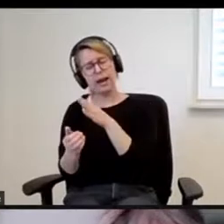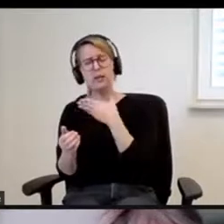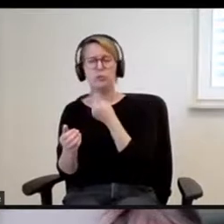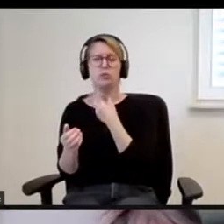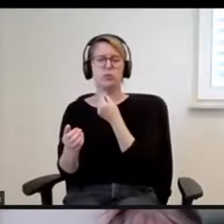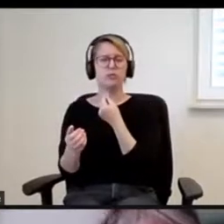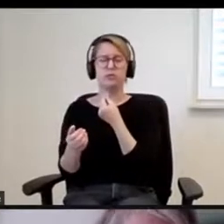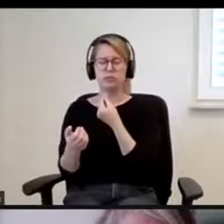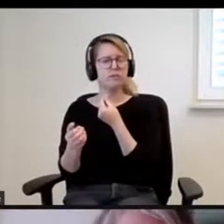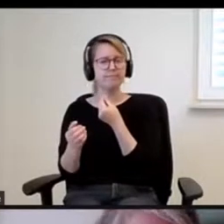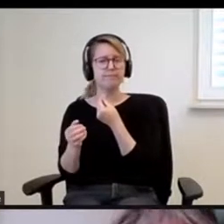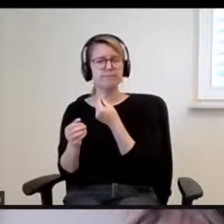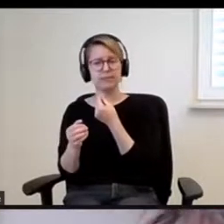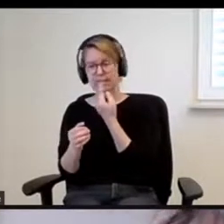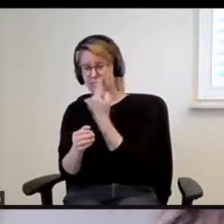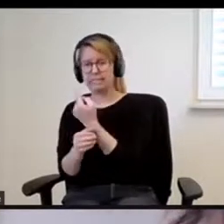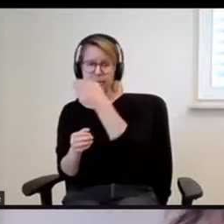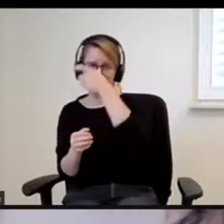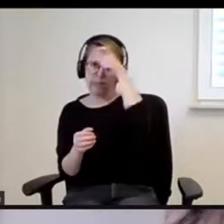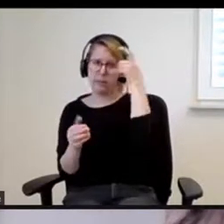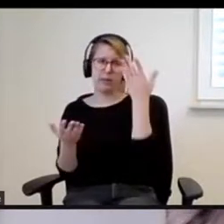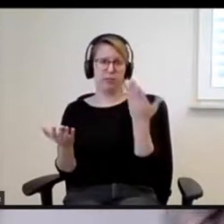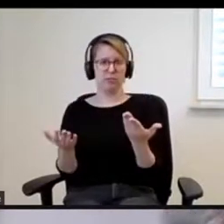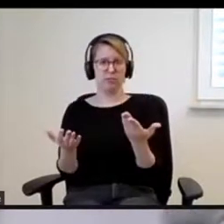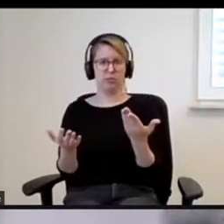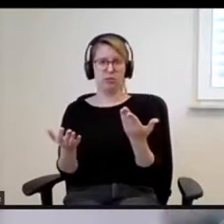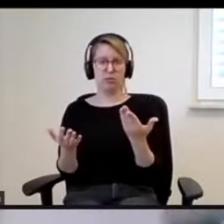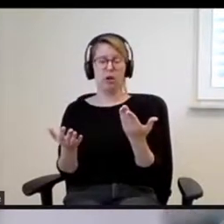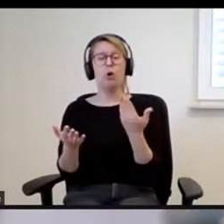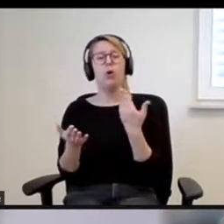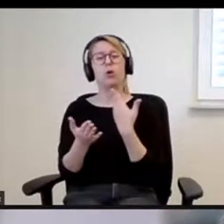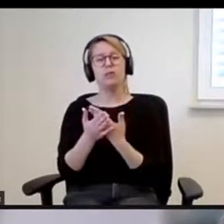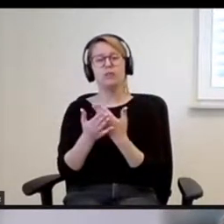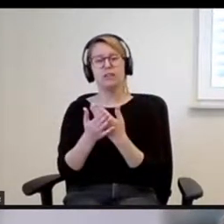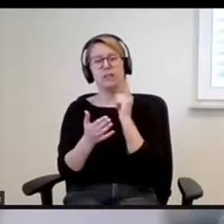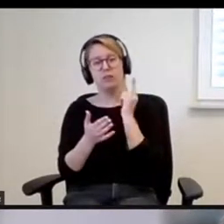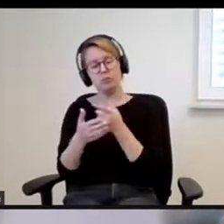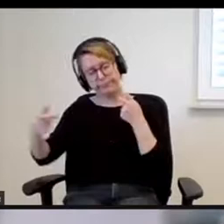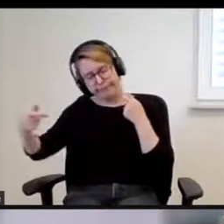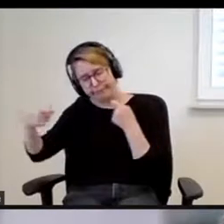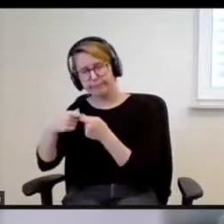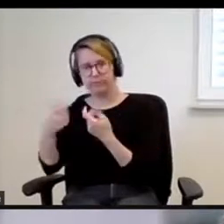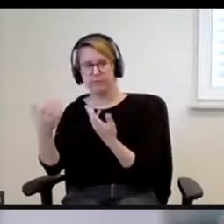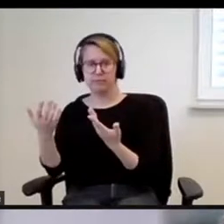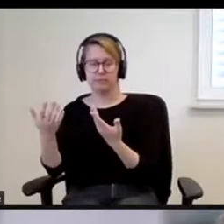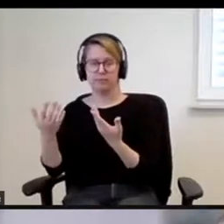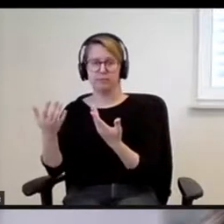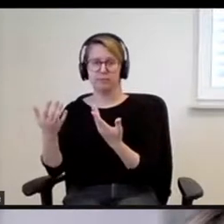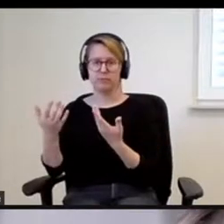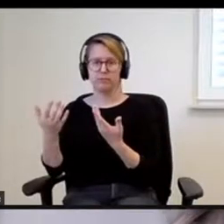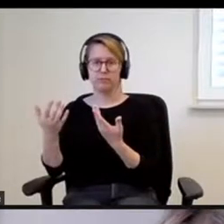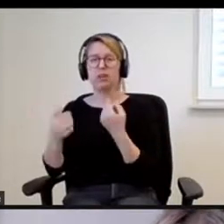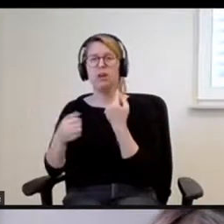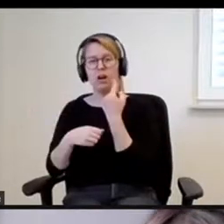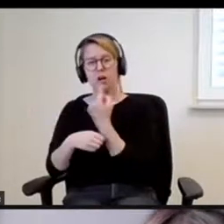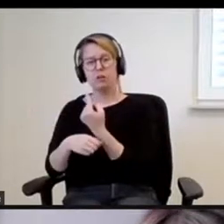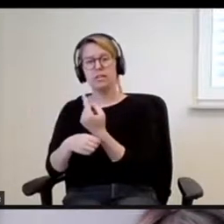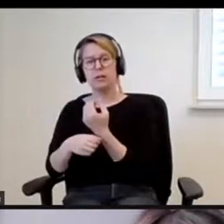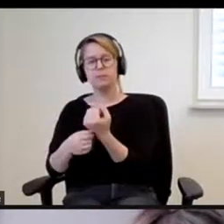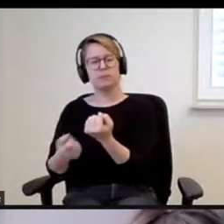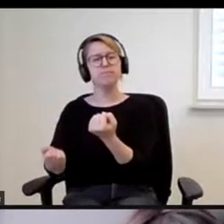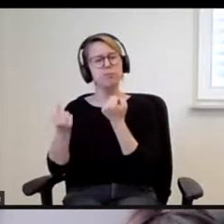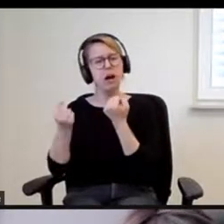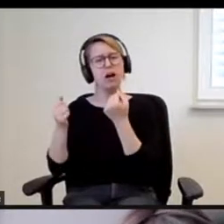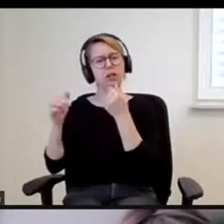de leur donner la parole, de leur donner du pouvoir, je dirais, parce que effectivement ils ont beaucoup de choses à